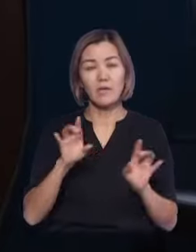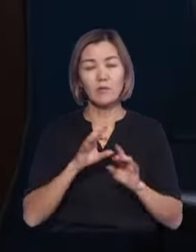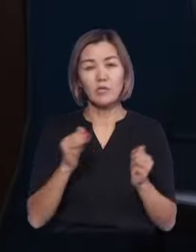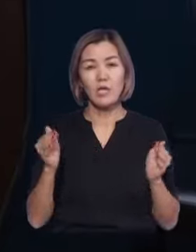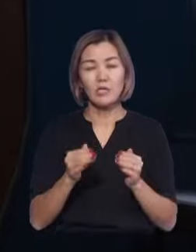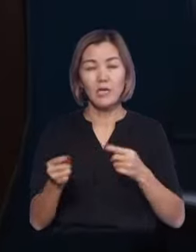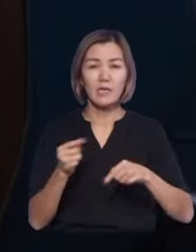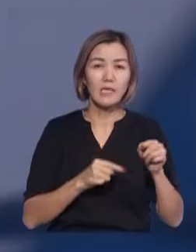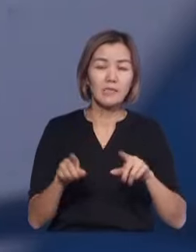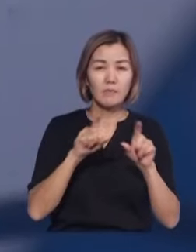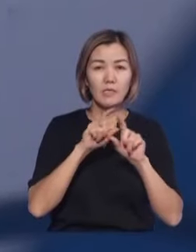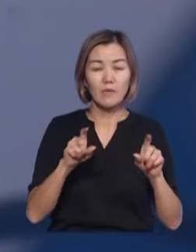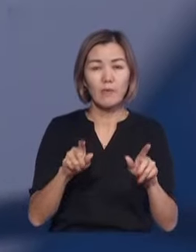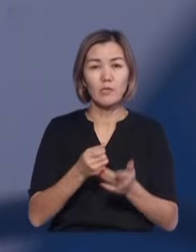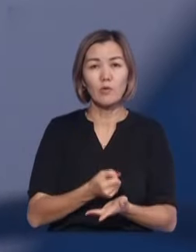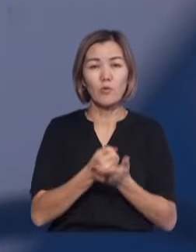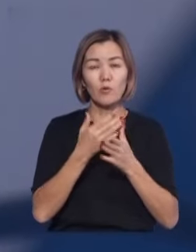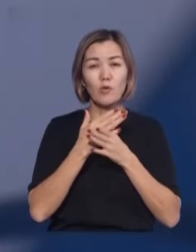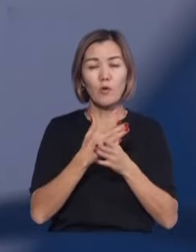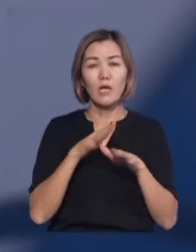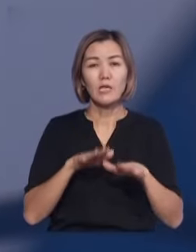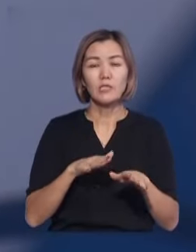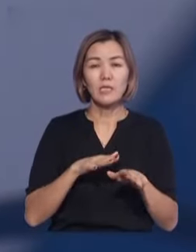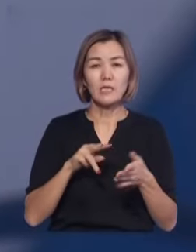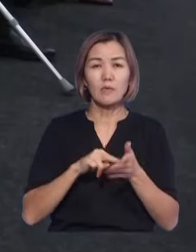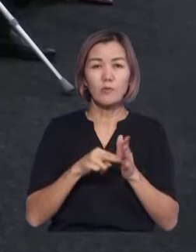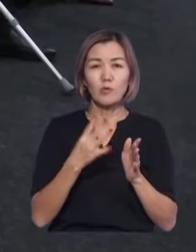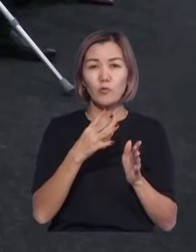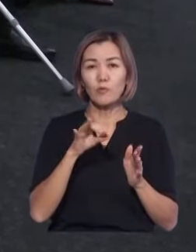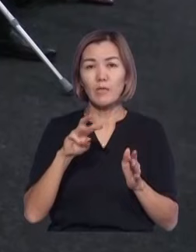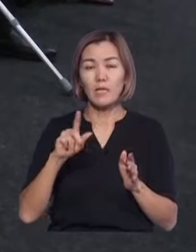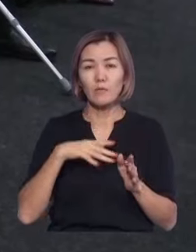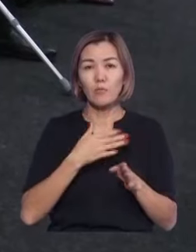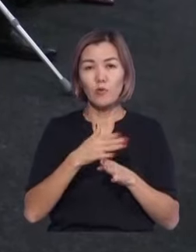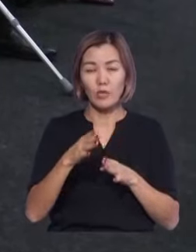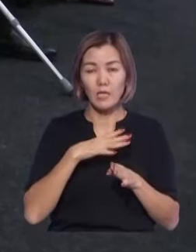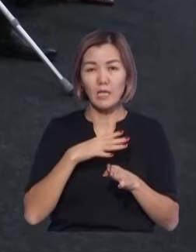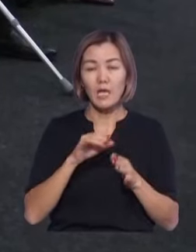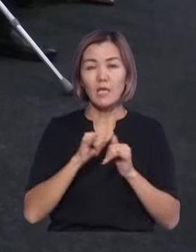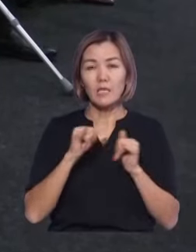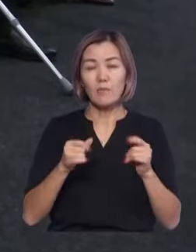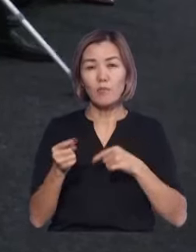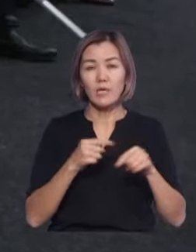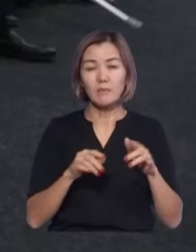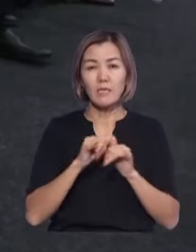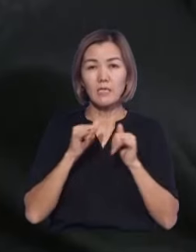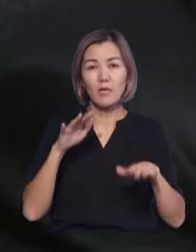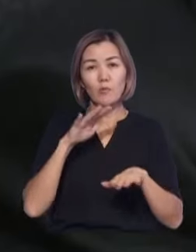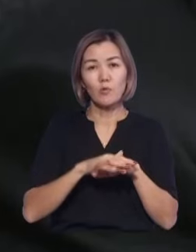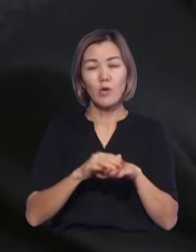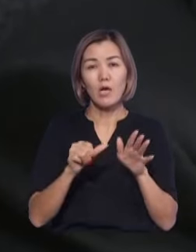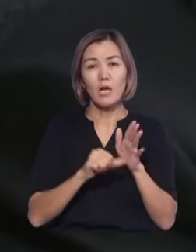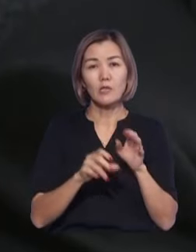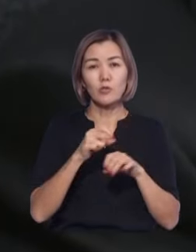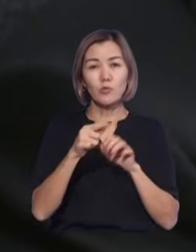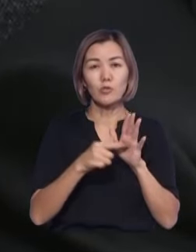шағын кәсіпкерлік субъектілерін қолдауға жергілікті бюджеттен 4 миллиард теңге бөлінген. Оған қоса даму кәсіпкерлікті дамыту қоры бойынша